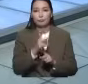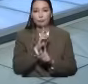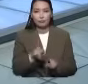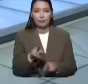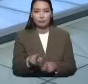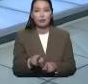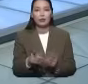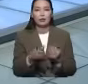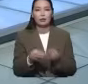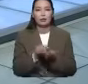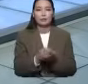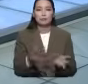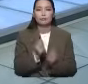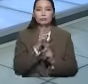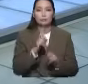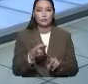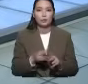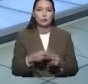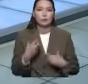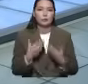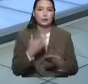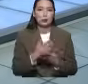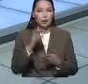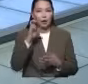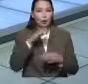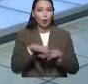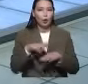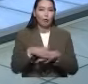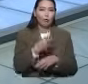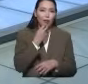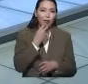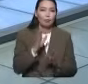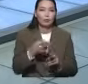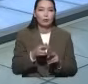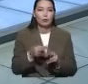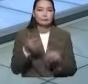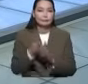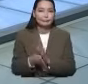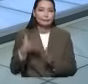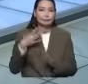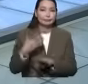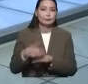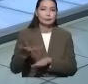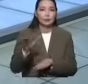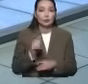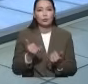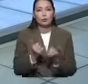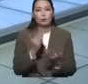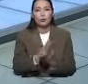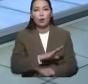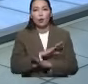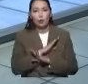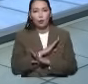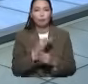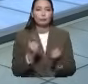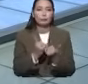жер қабылдамайтындай қорқады. Ел күліп кетеді деп шаш етектен шығынға батады, тіпті несие алады. Өлімді тойға айналдырып жүргендер кім?